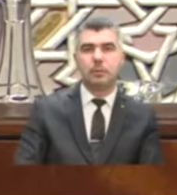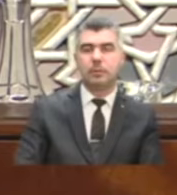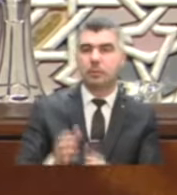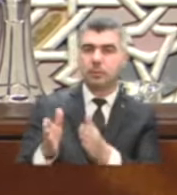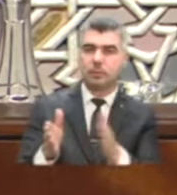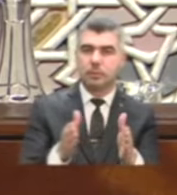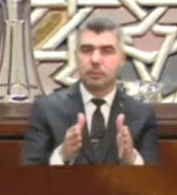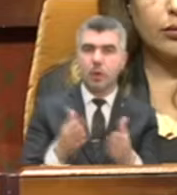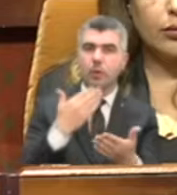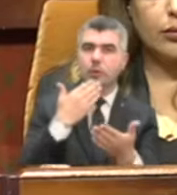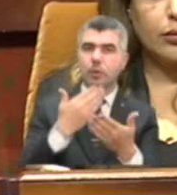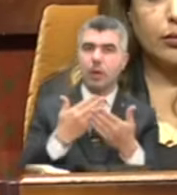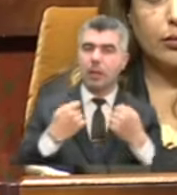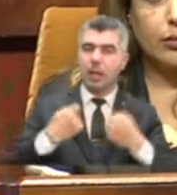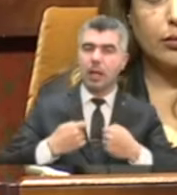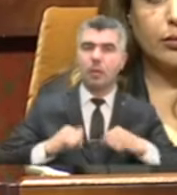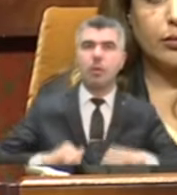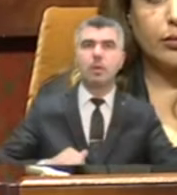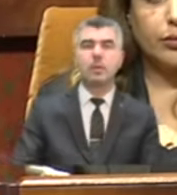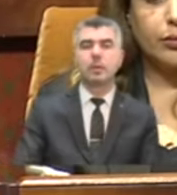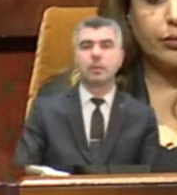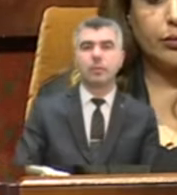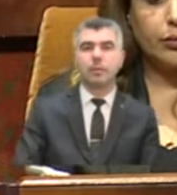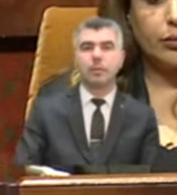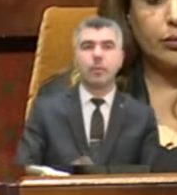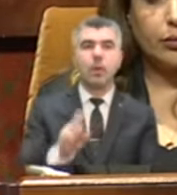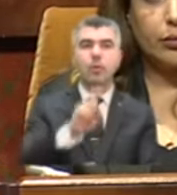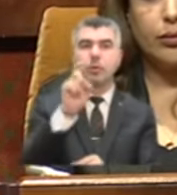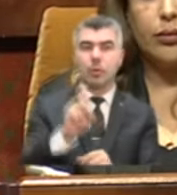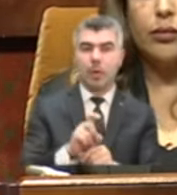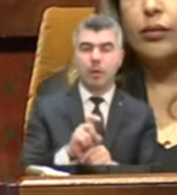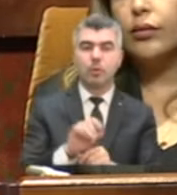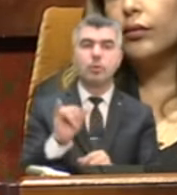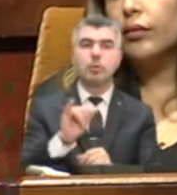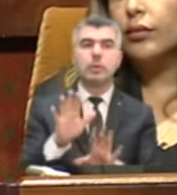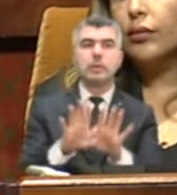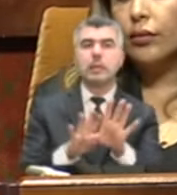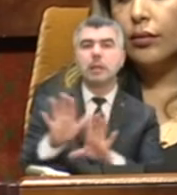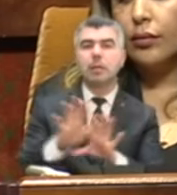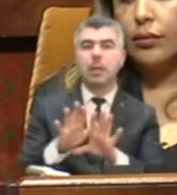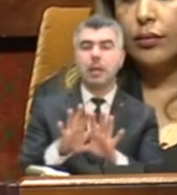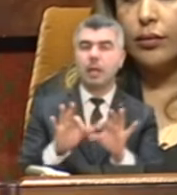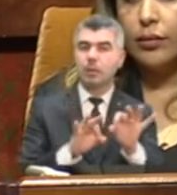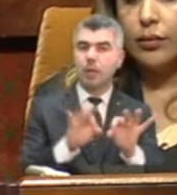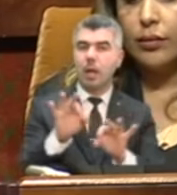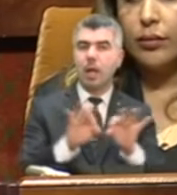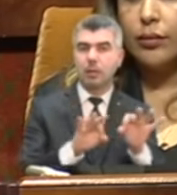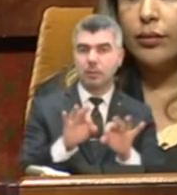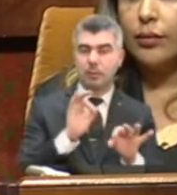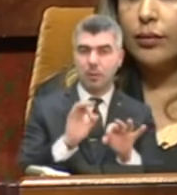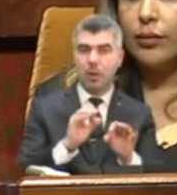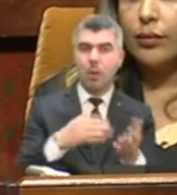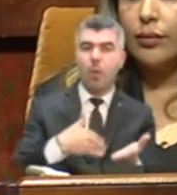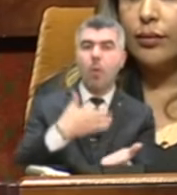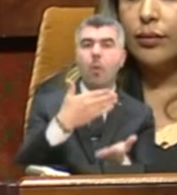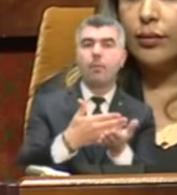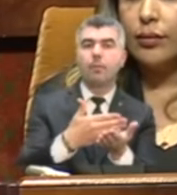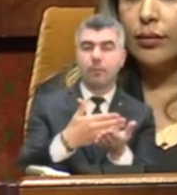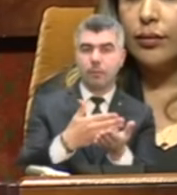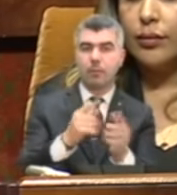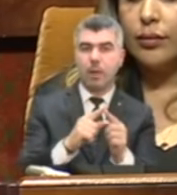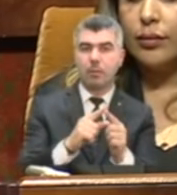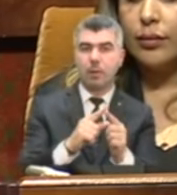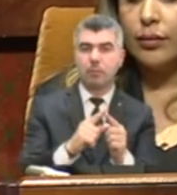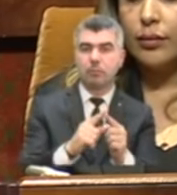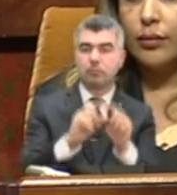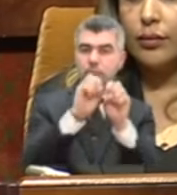شكرا السيد الرئيس. السيدة الوزيرة، نسائلك عن التدابير والإجراءات التي تنوينا اتخاذها للحد من الآثار